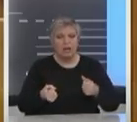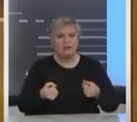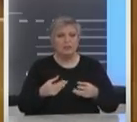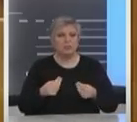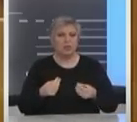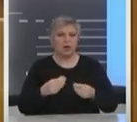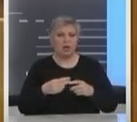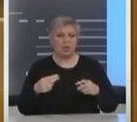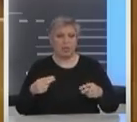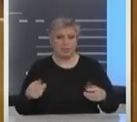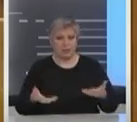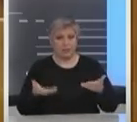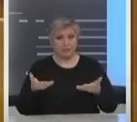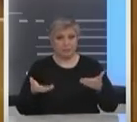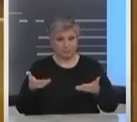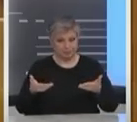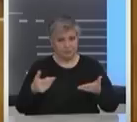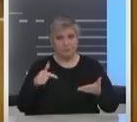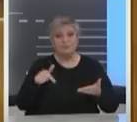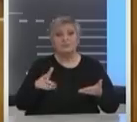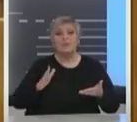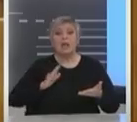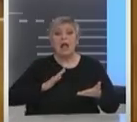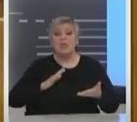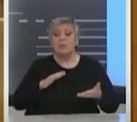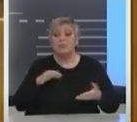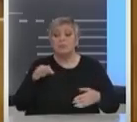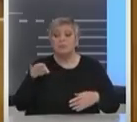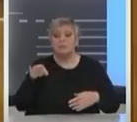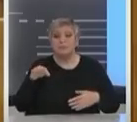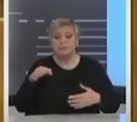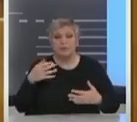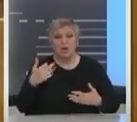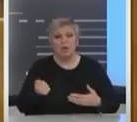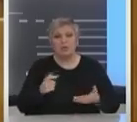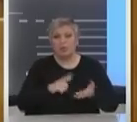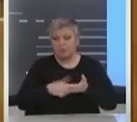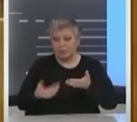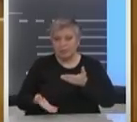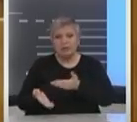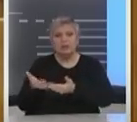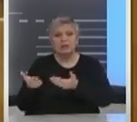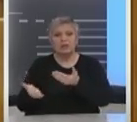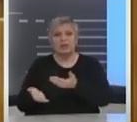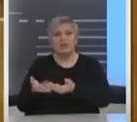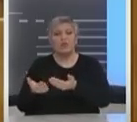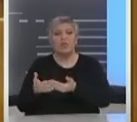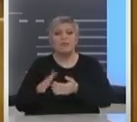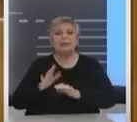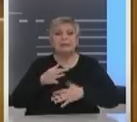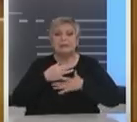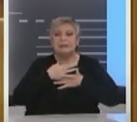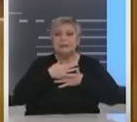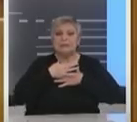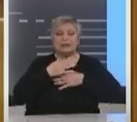ανάμεσα στην ανακούφιση των πλέον αδύναμων και την άμεση ανταπόκριση στις ανάγκες που έχουν